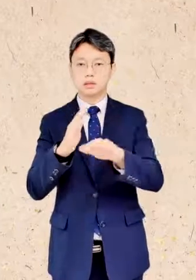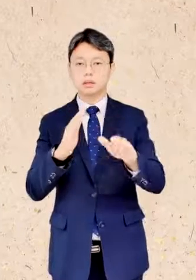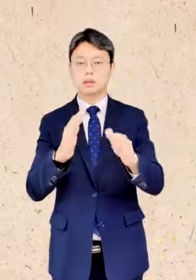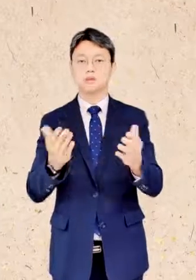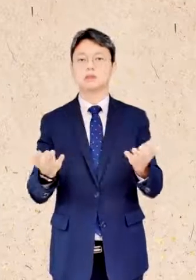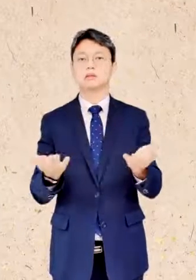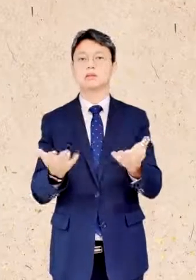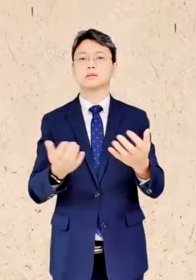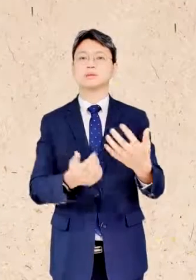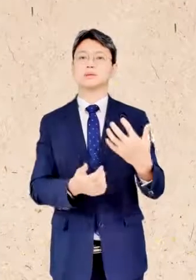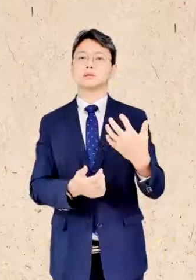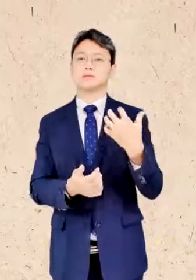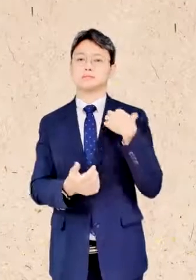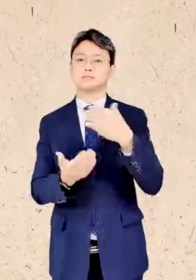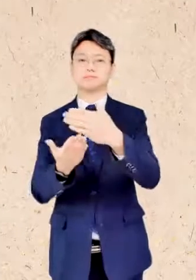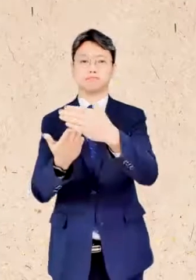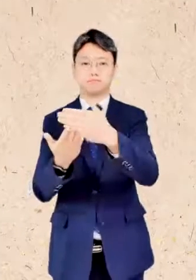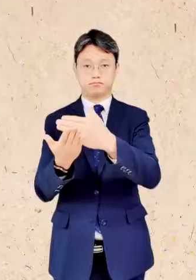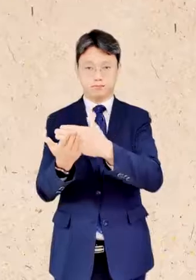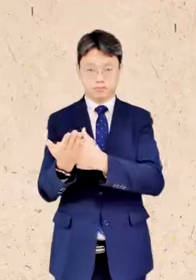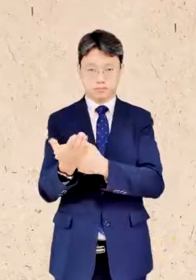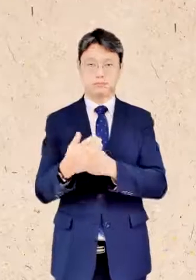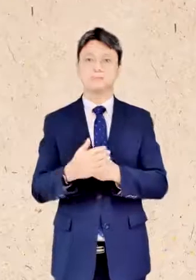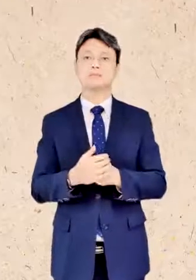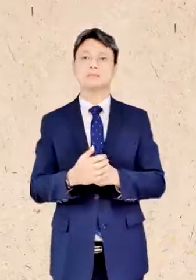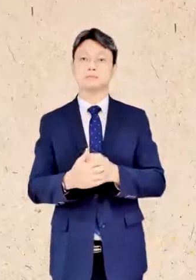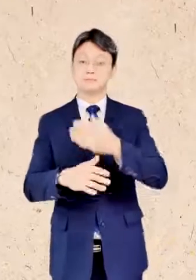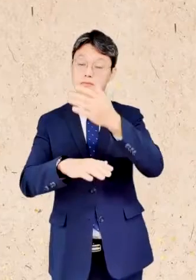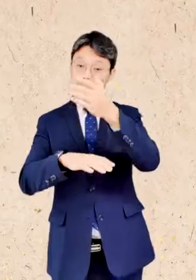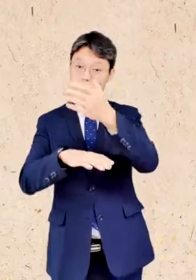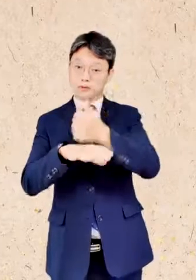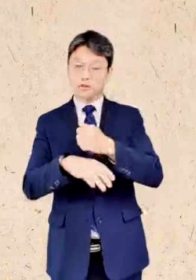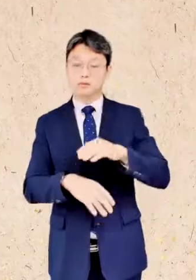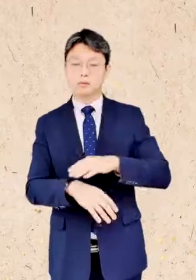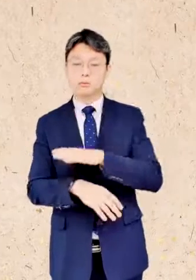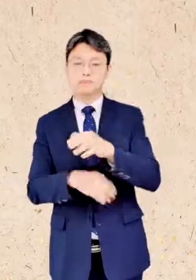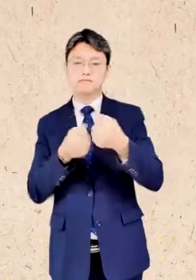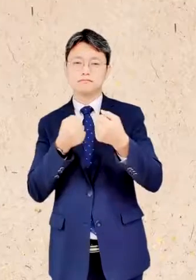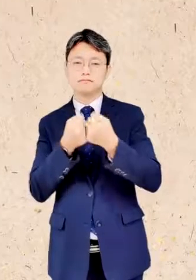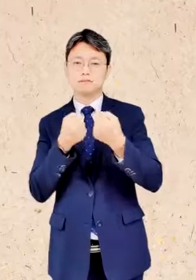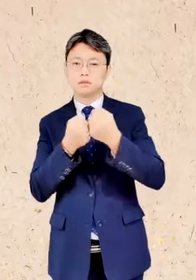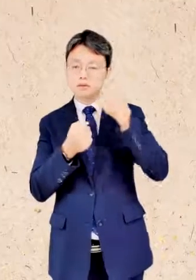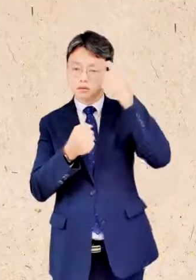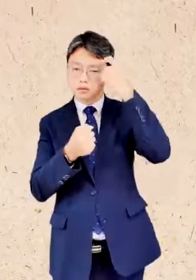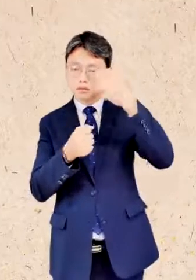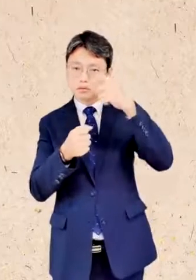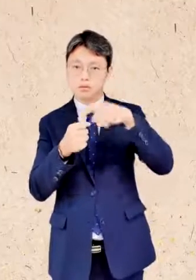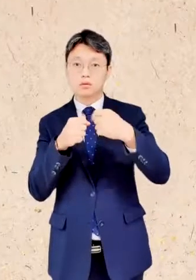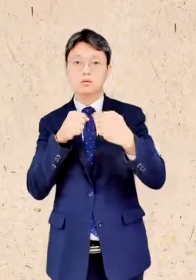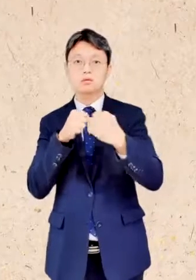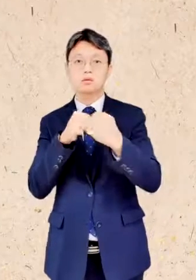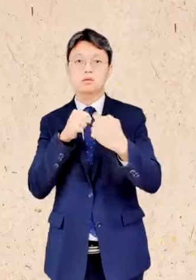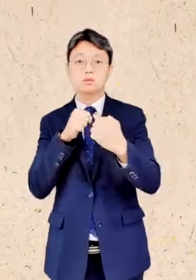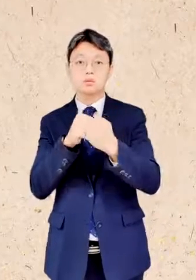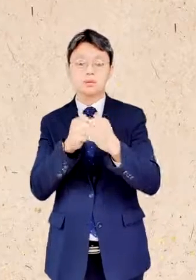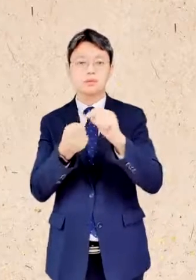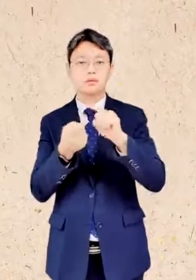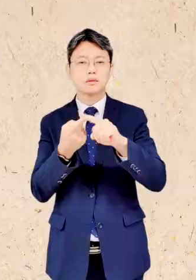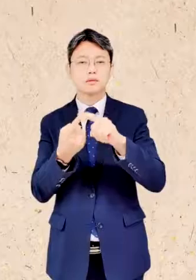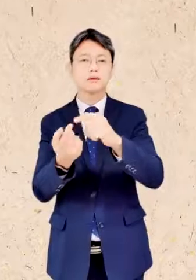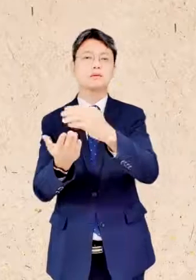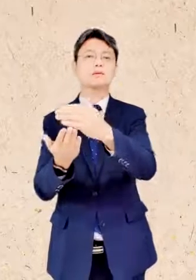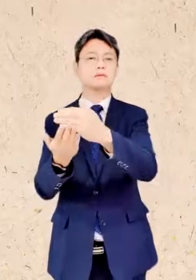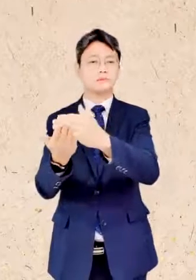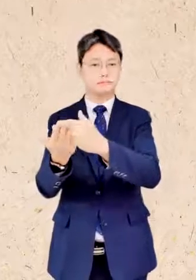6장 초반부까지는 가정과 직장에서의 책임을 말하고 있습니다. 그리고 마지막으로 우리가 싸워야 할